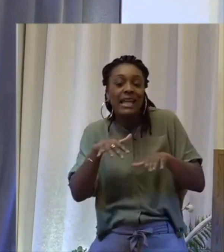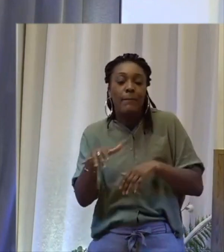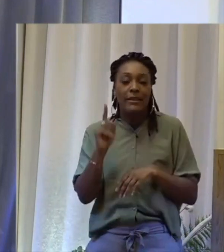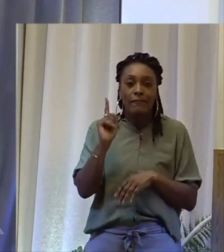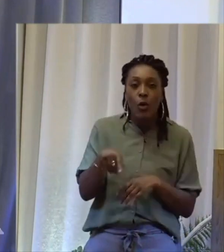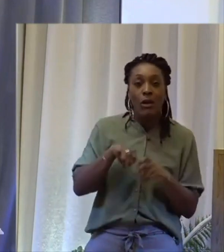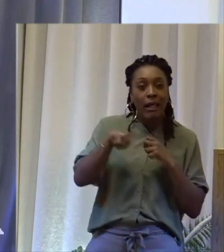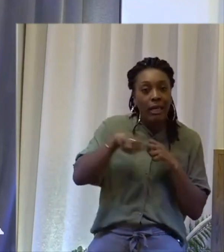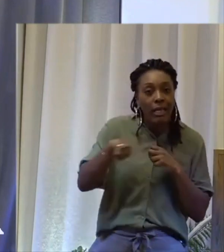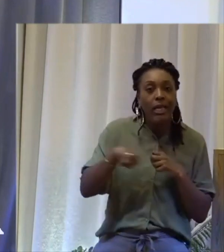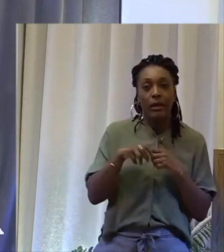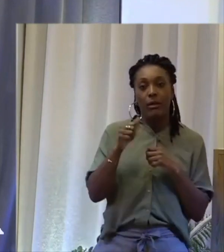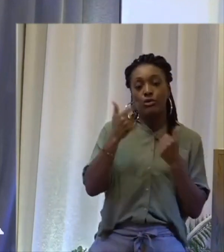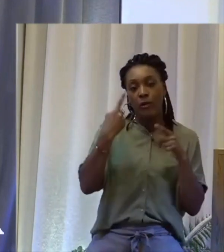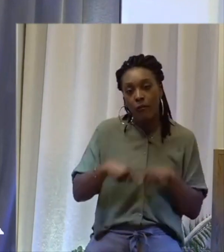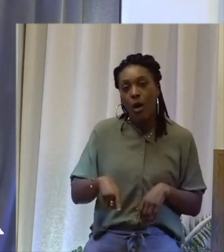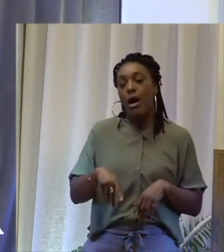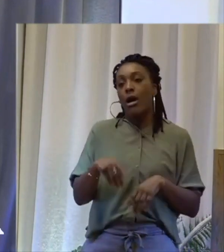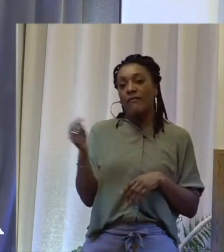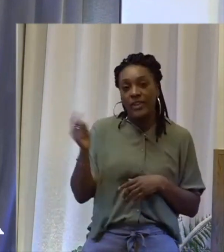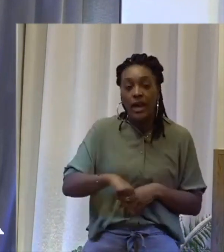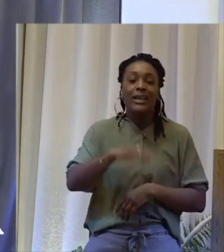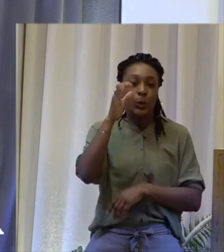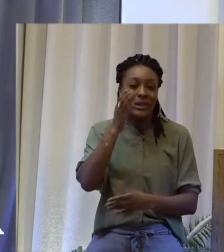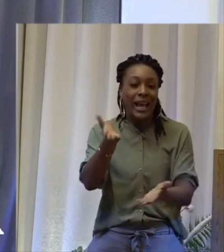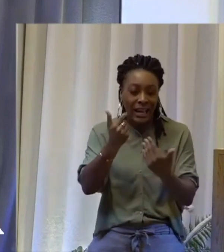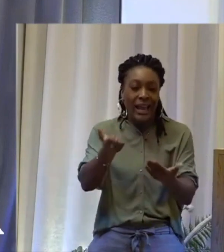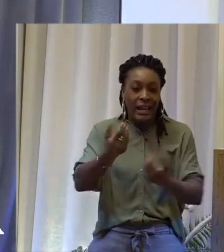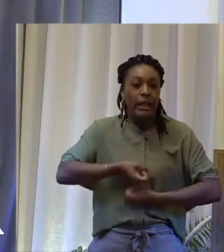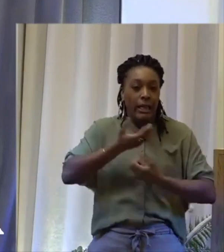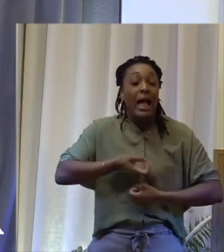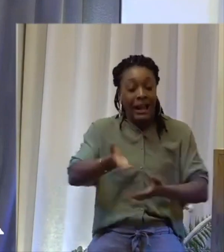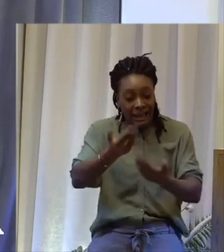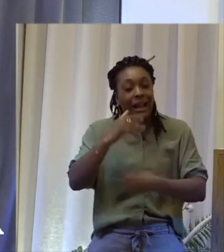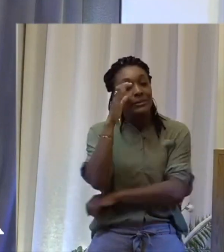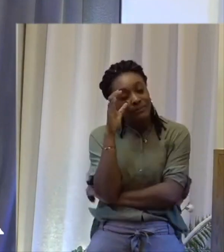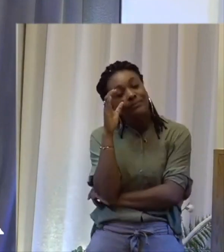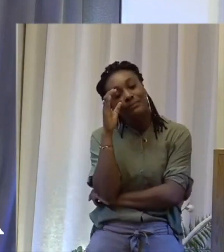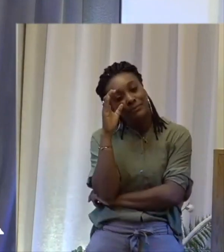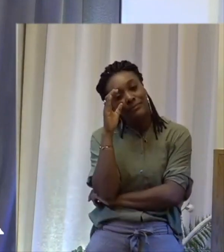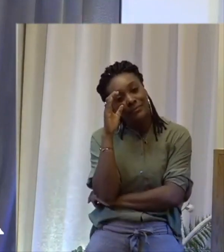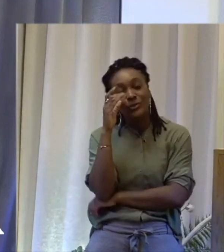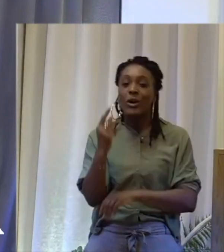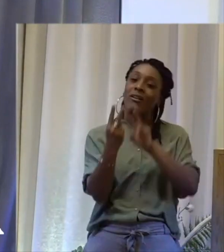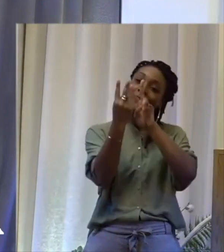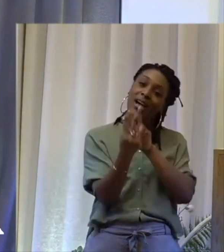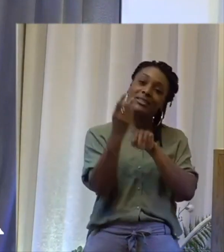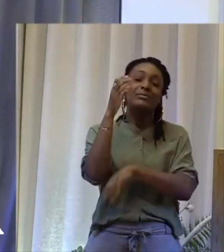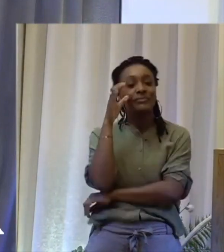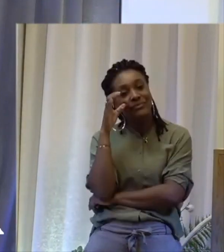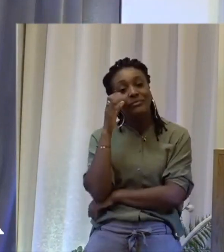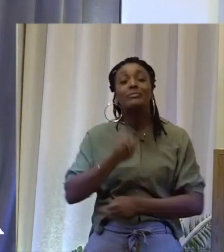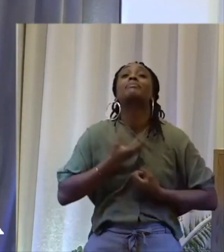thérapie, tout un système où on vient t'écouter à longueur de journée, tu t'assois en face de lui,